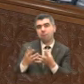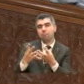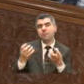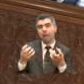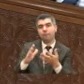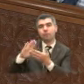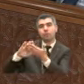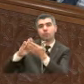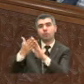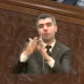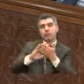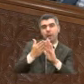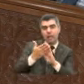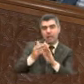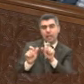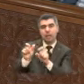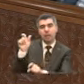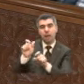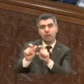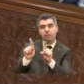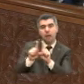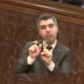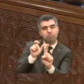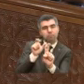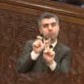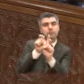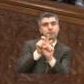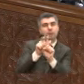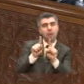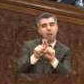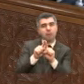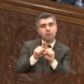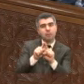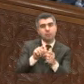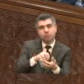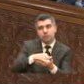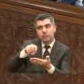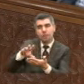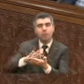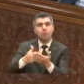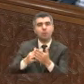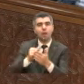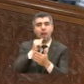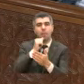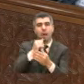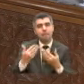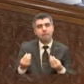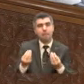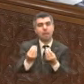الجمعيات المجتمع المدني هي اللي تتشرف على التوزيع بتنسيق مع المصالح